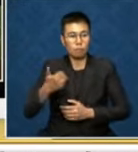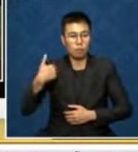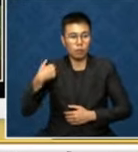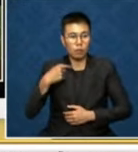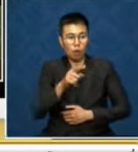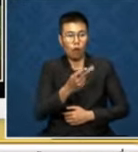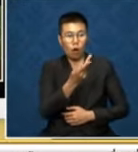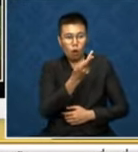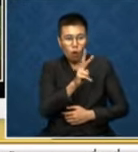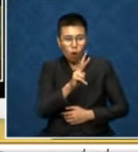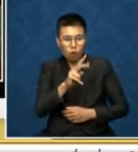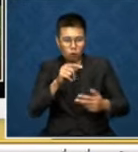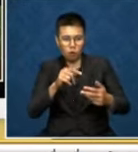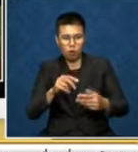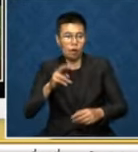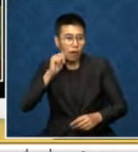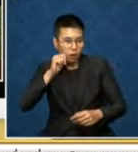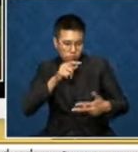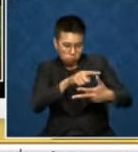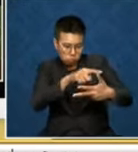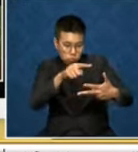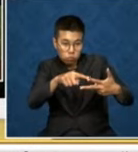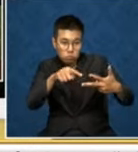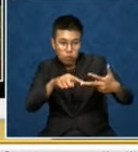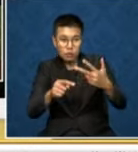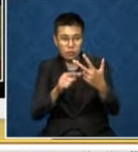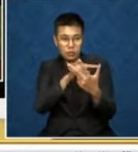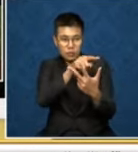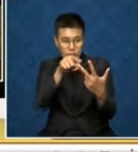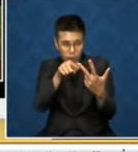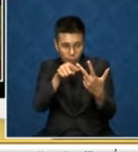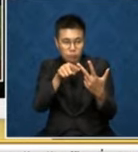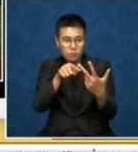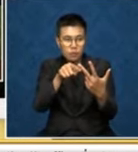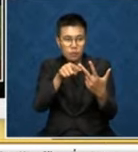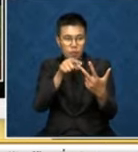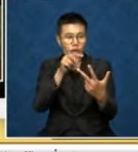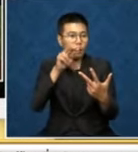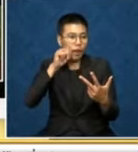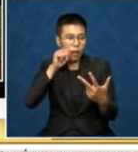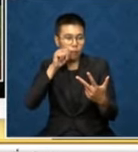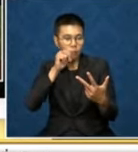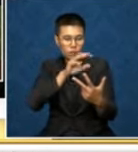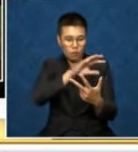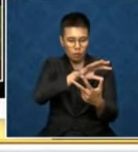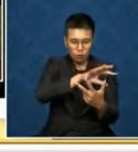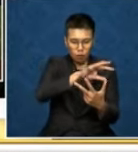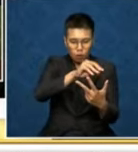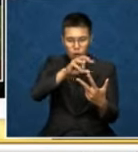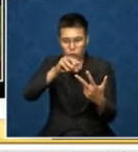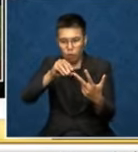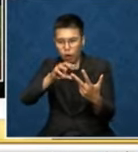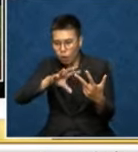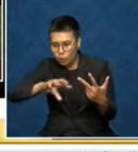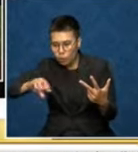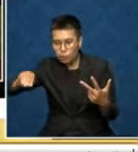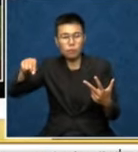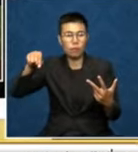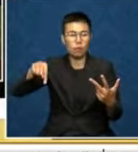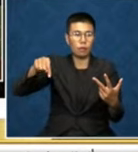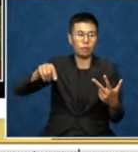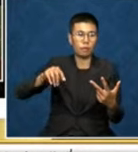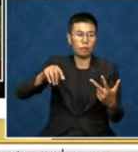วง3คลองเนี่ยครับเป็นคลองที่หน่วยราชการใช้การผ่านน้ำจากจุดนึงมาลงแม่น้ำเจ้าพระยาทำให้ประชาช